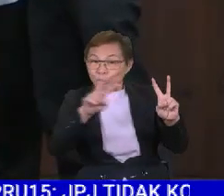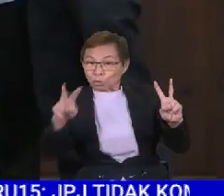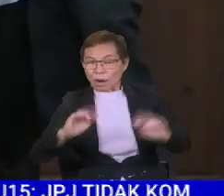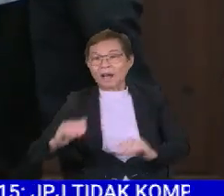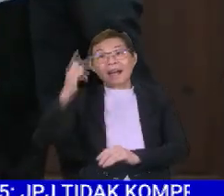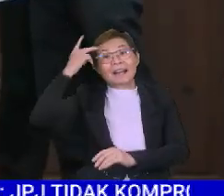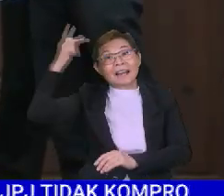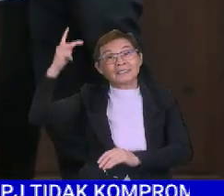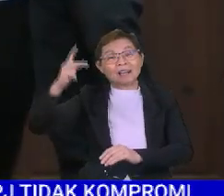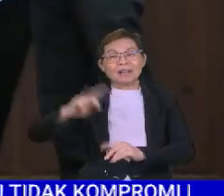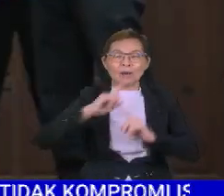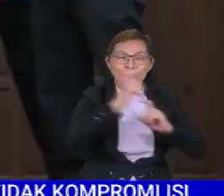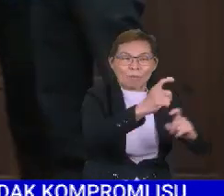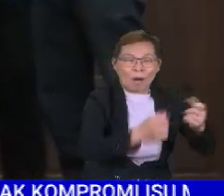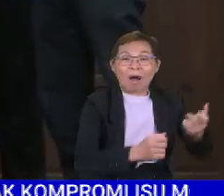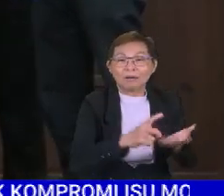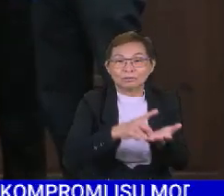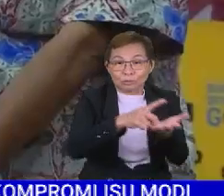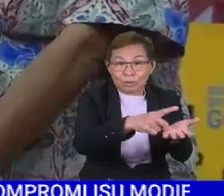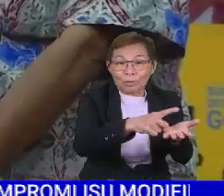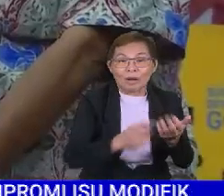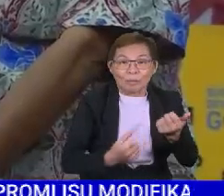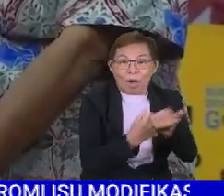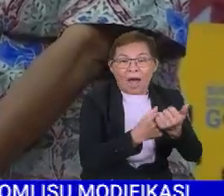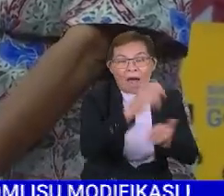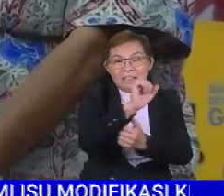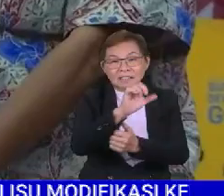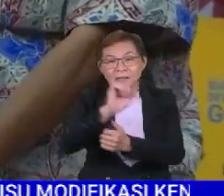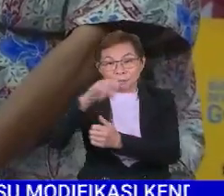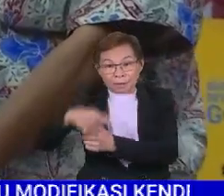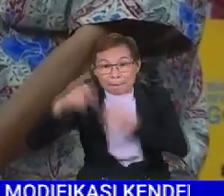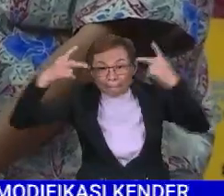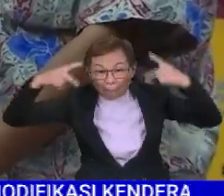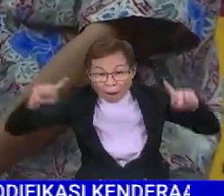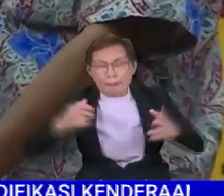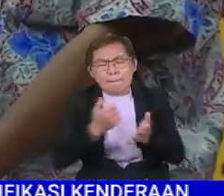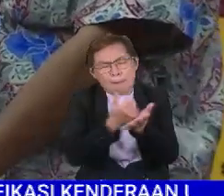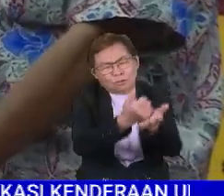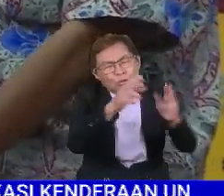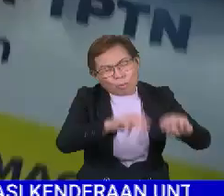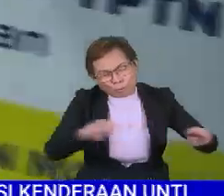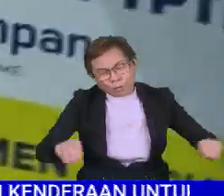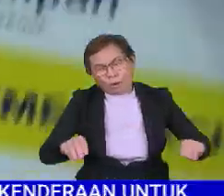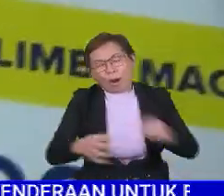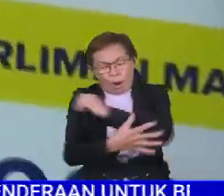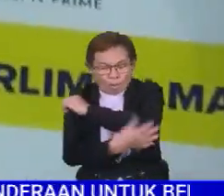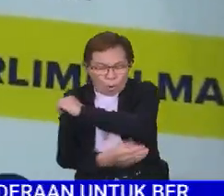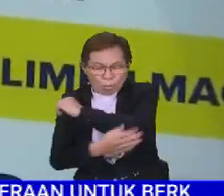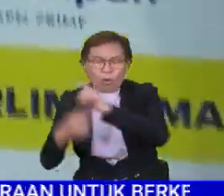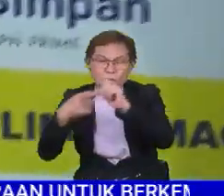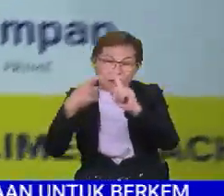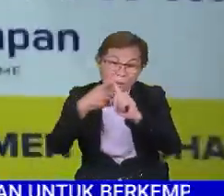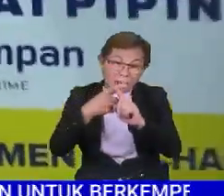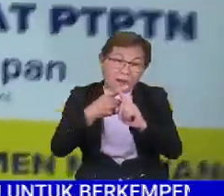peringkat negeri Kelantan penyampaian sumbangan akaun simpan SSPN Prime. Program bertujuan membantu pelajar asnaf daripada